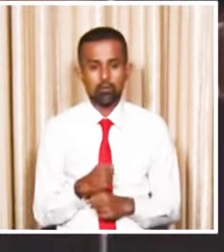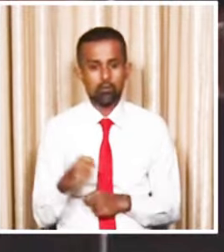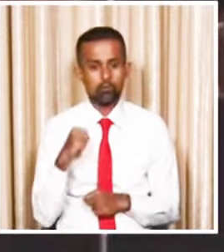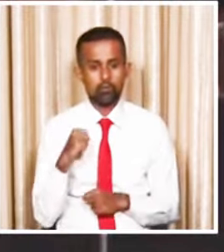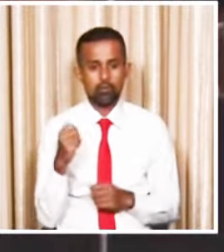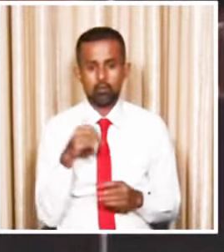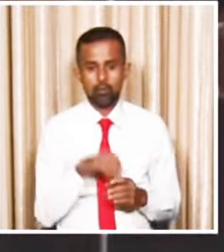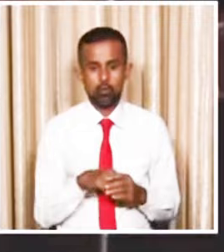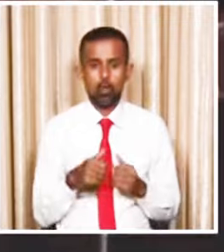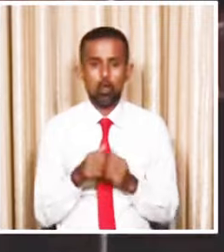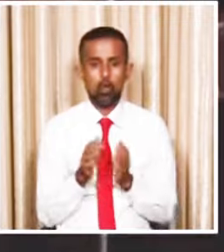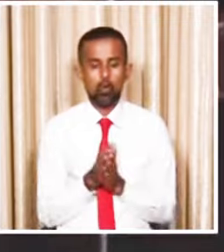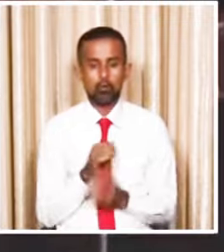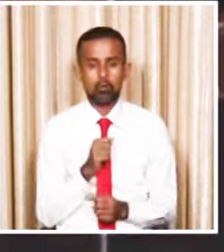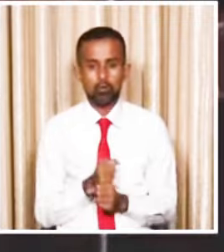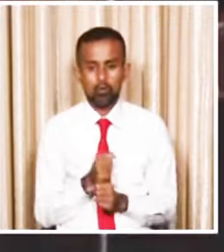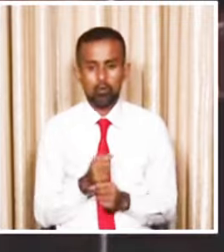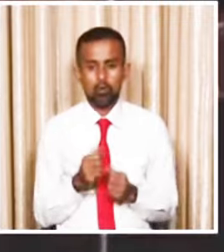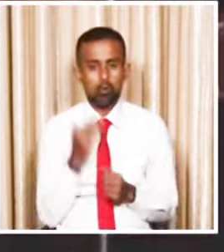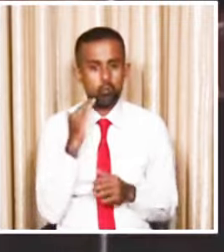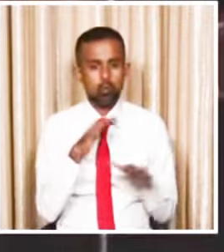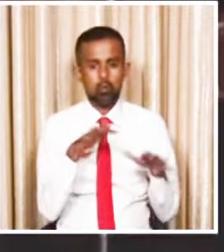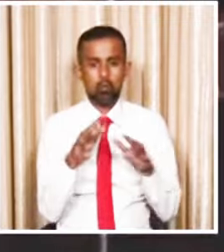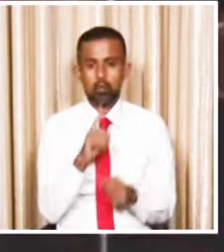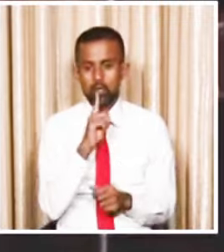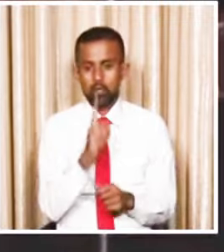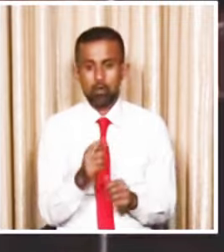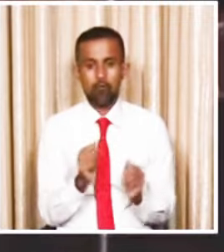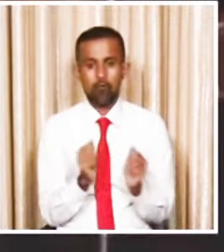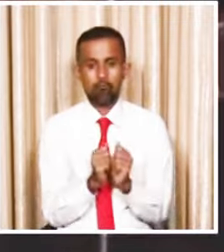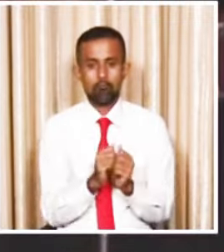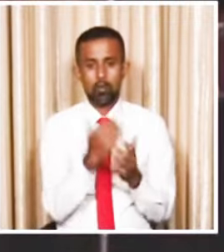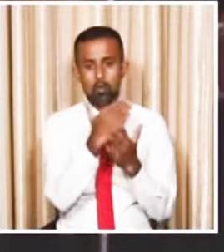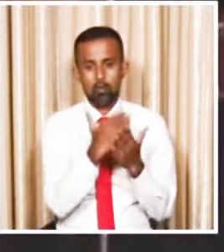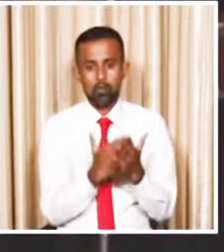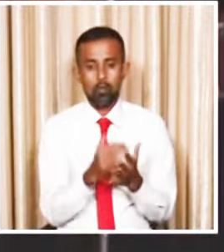కొట్టు ఓనేమ ఆండువకు జనతావుడి దిరిపత్కరణ ప్రతిపత్తి బాలావ